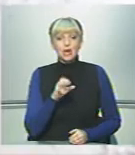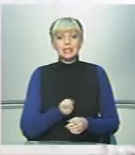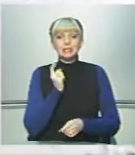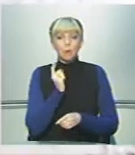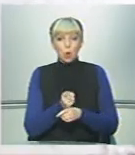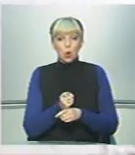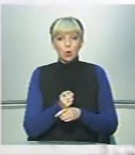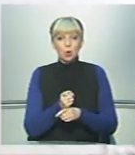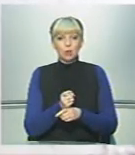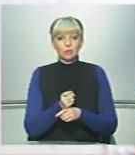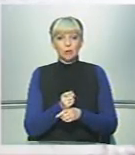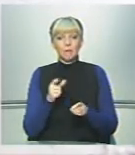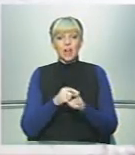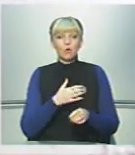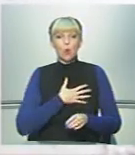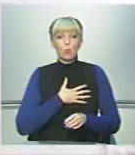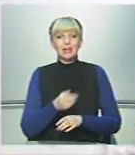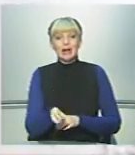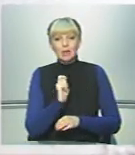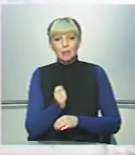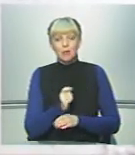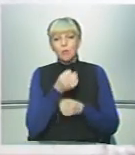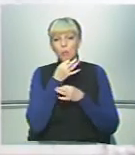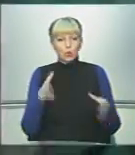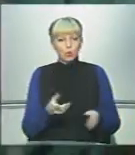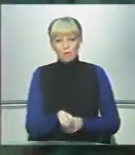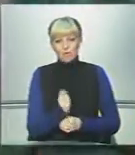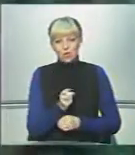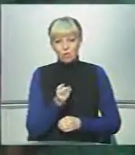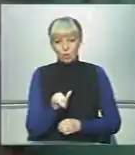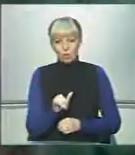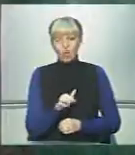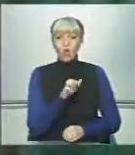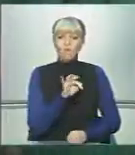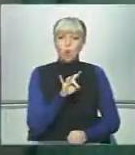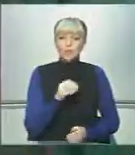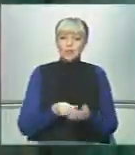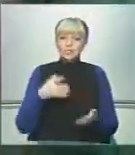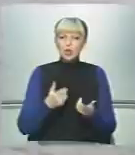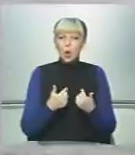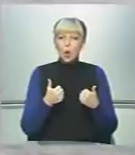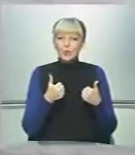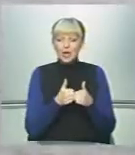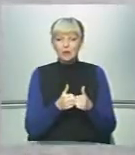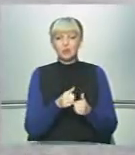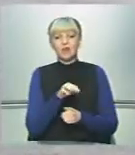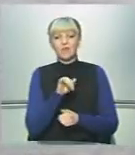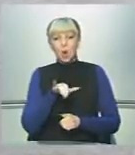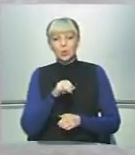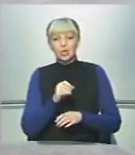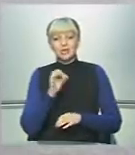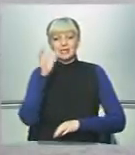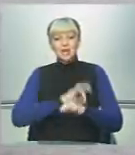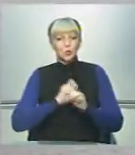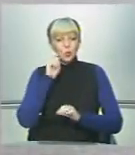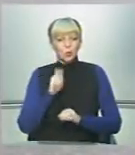заборонена правилами любительського рибальства для будь-якого вилову. Форель є цінним об'єктом іхтіофауни Західної